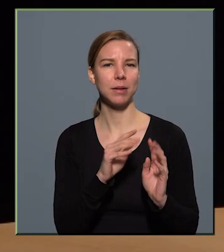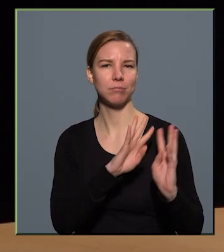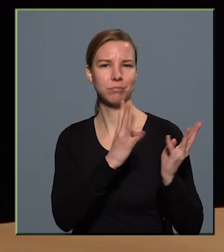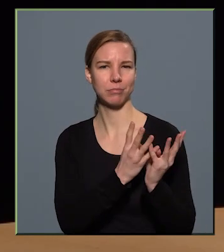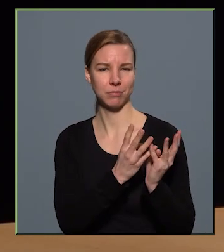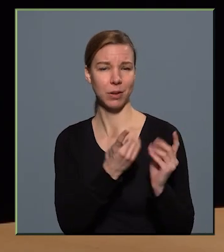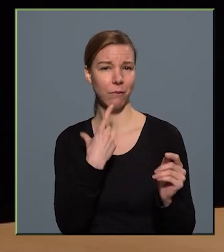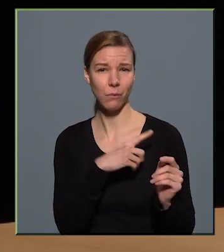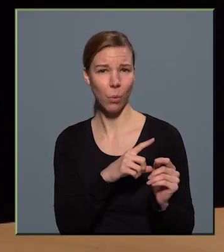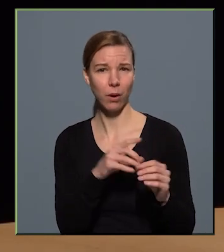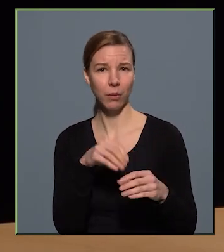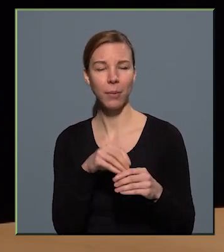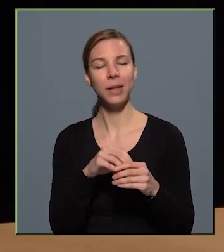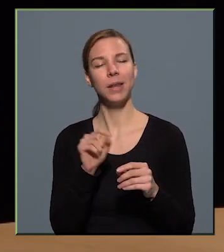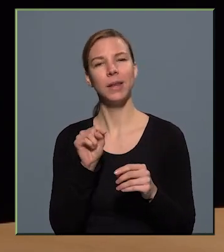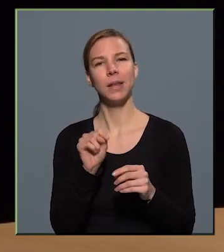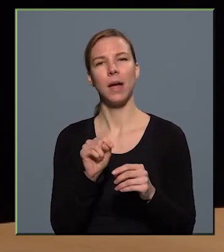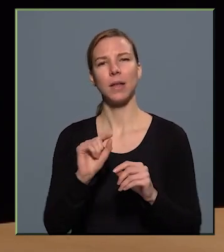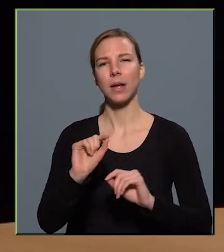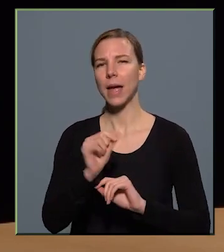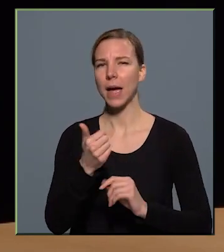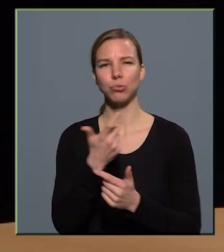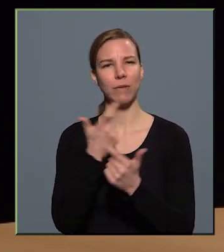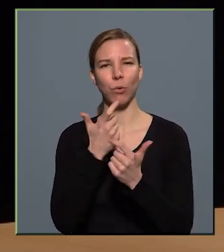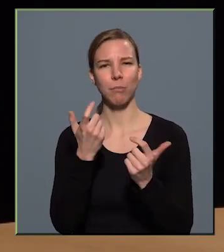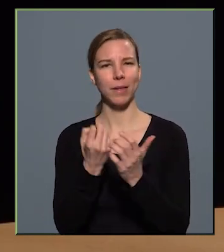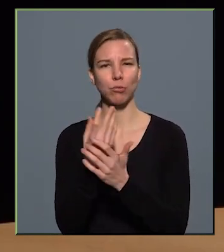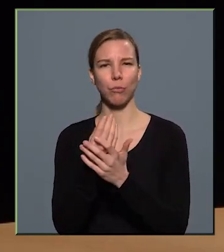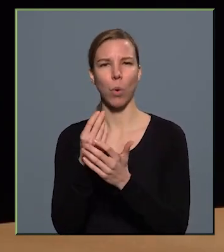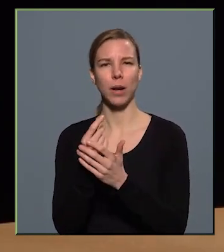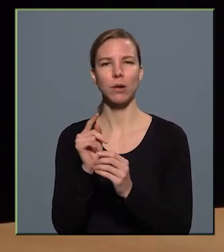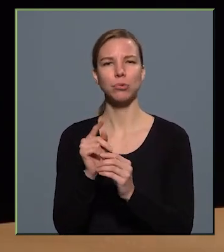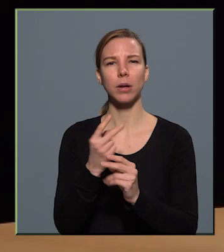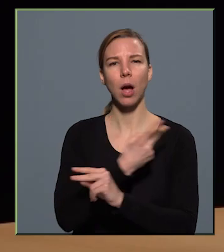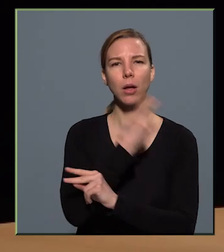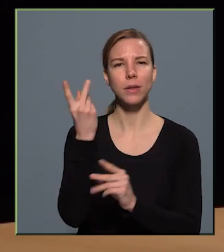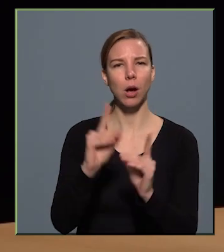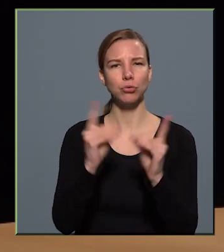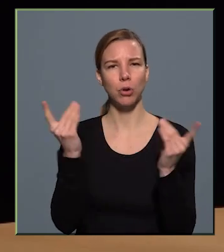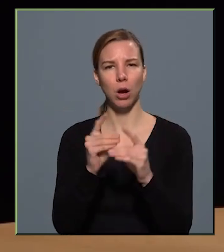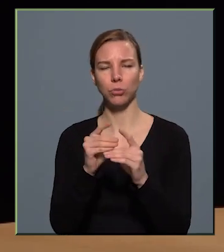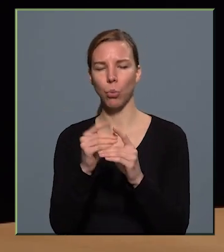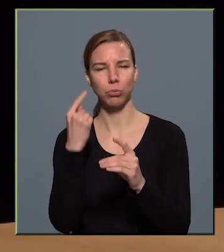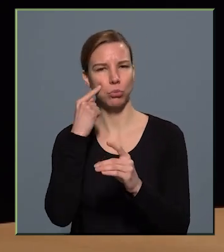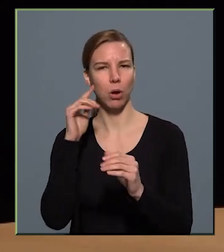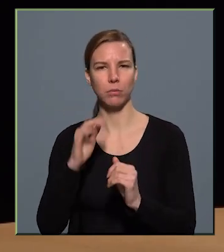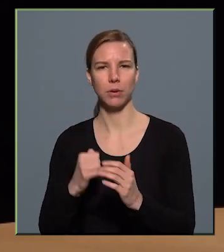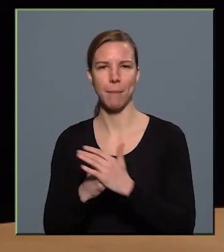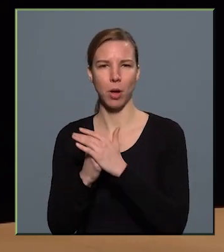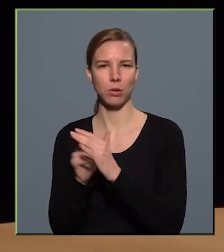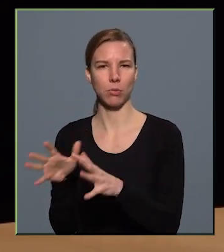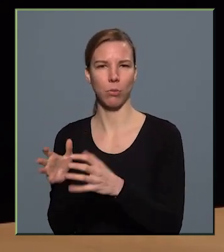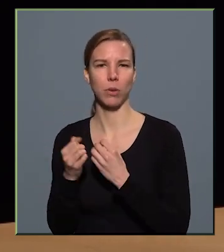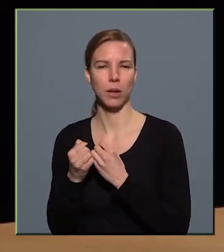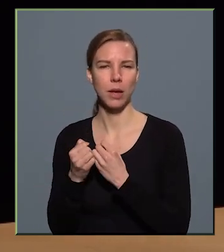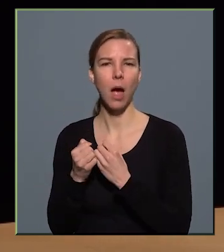alapvetően akik első számú információs források voltak, akikre a szaksajtó és így a közvélemény is igazán tudott támaszkodni,